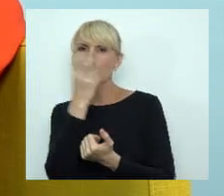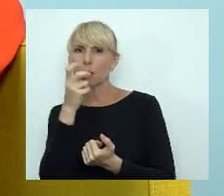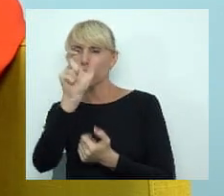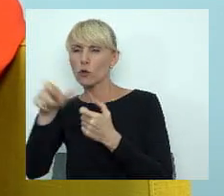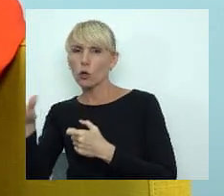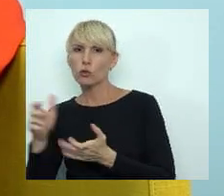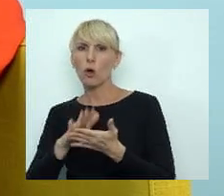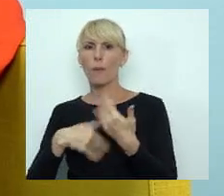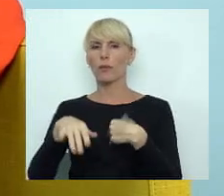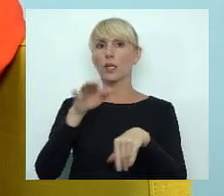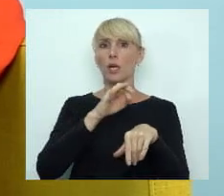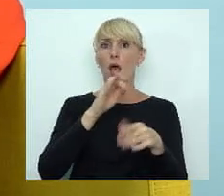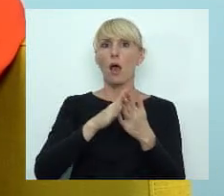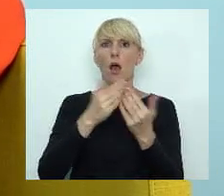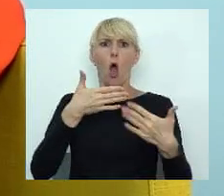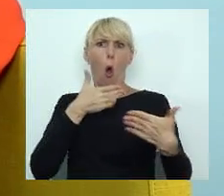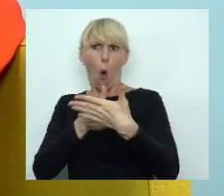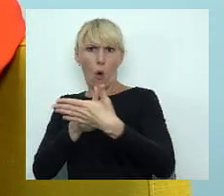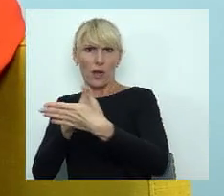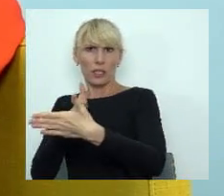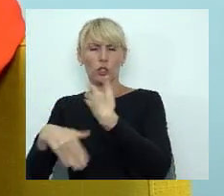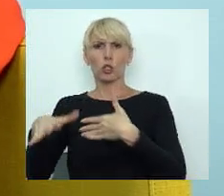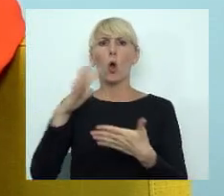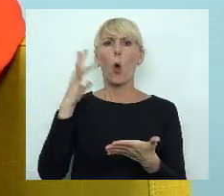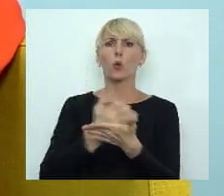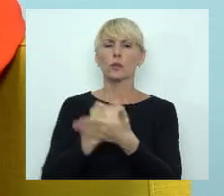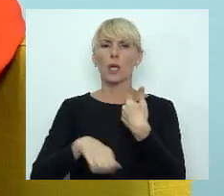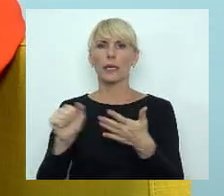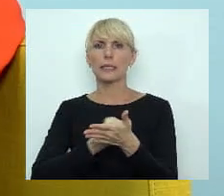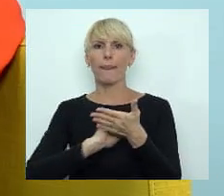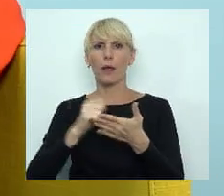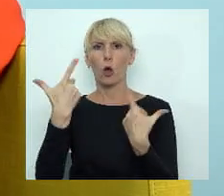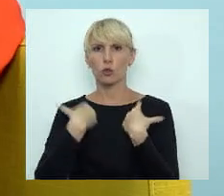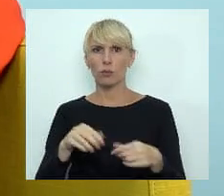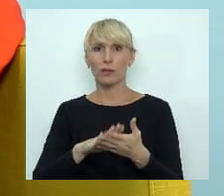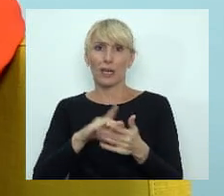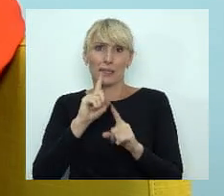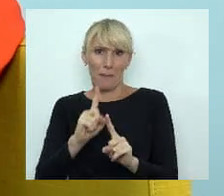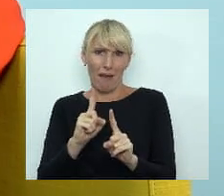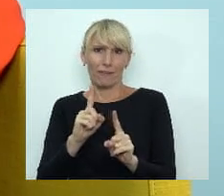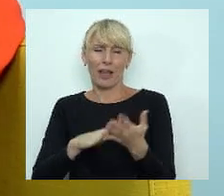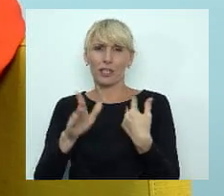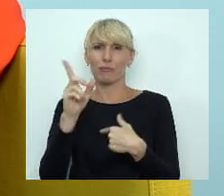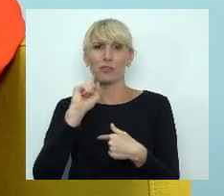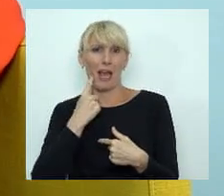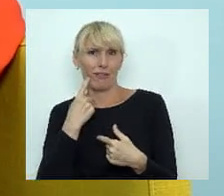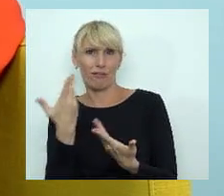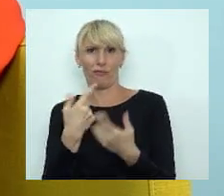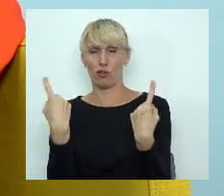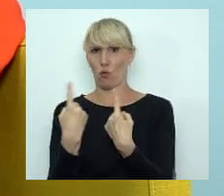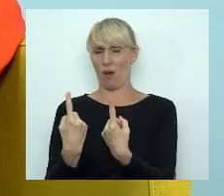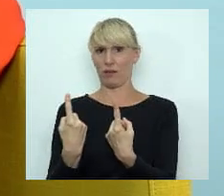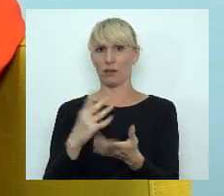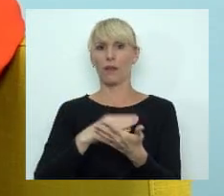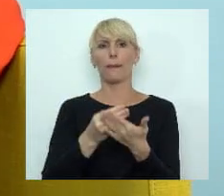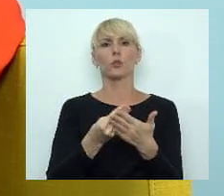procedur medycznych na przykład bardzo mocno ograniczano korzystanie z danych osobowych. Wręcz dochodziło do groteskowych sytuacji, jak trudność w zapisaniu się